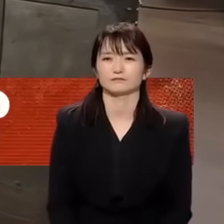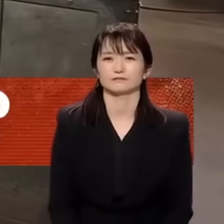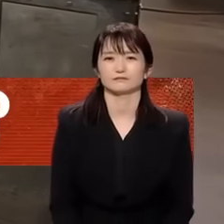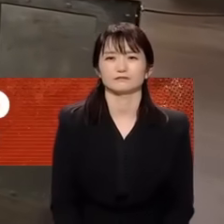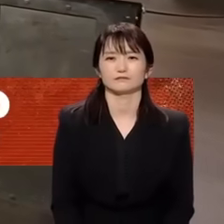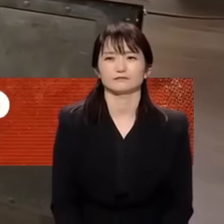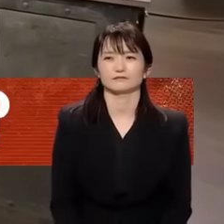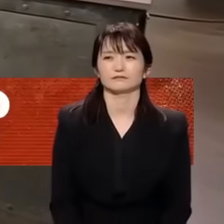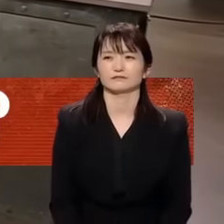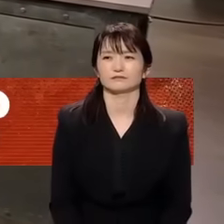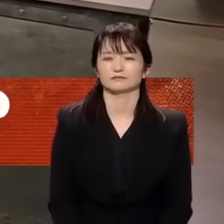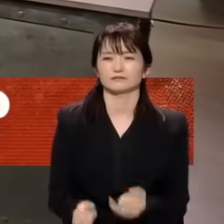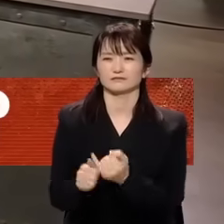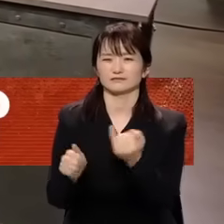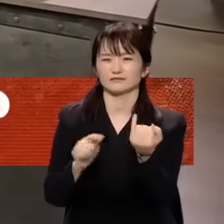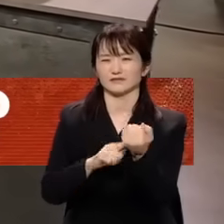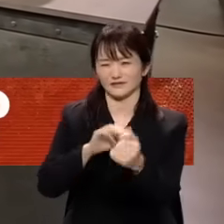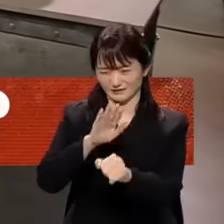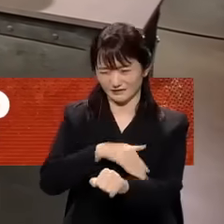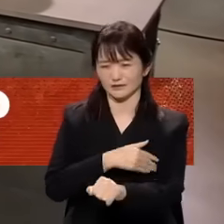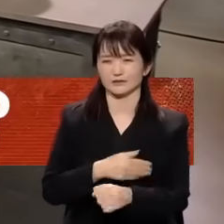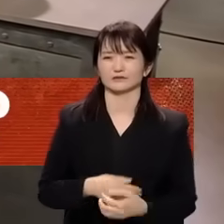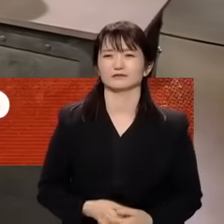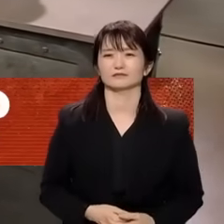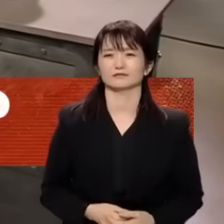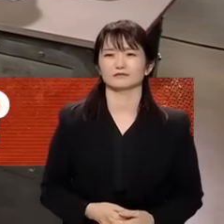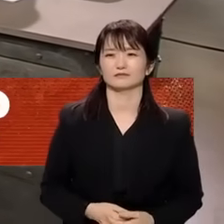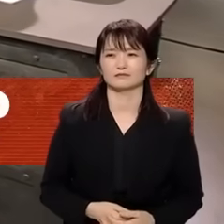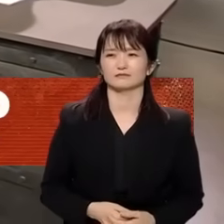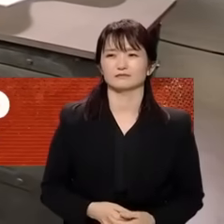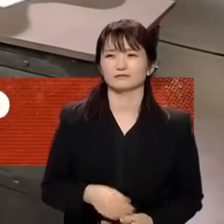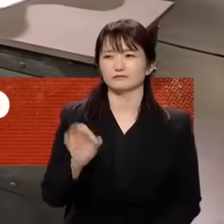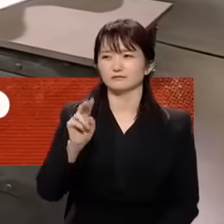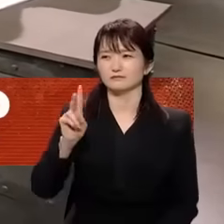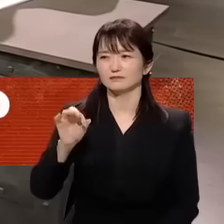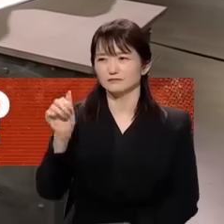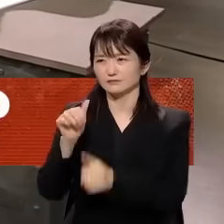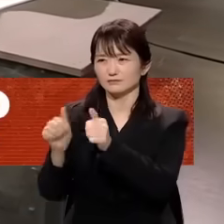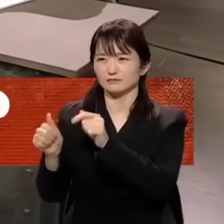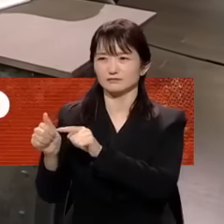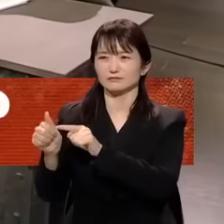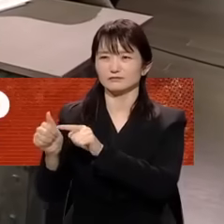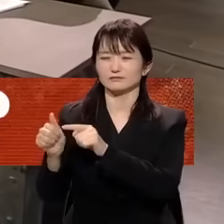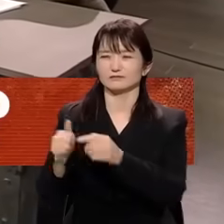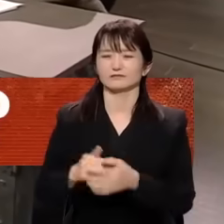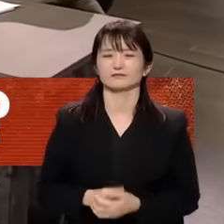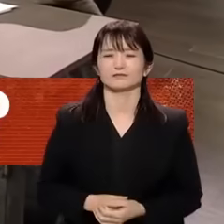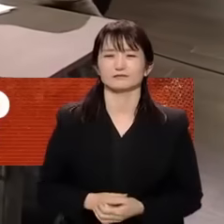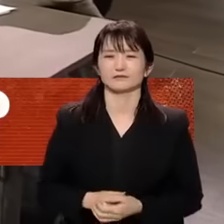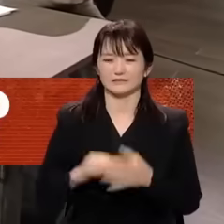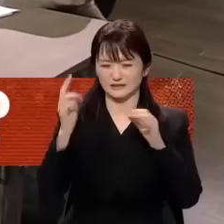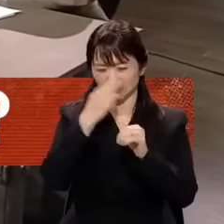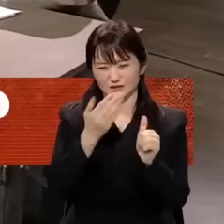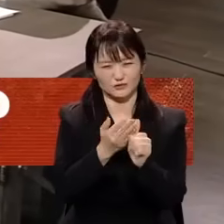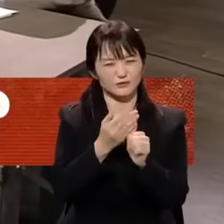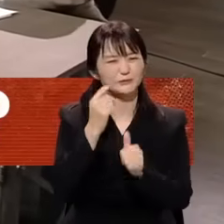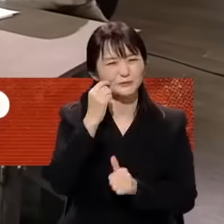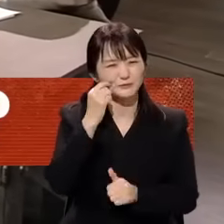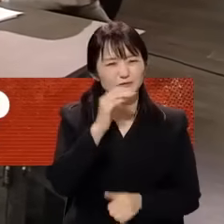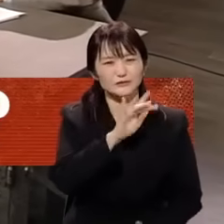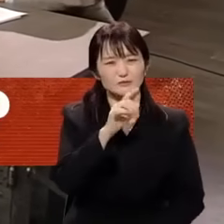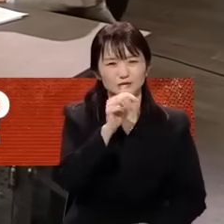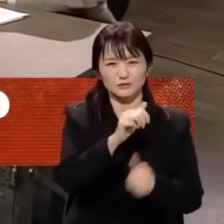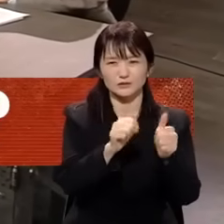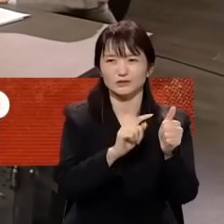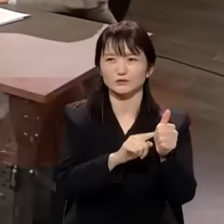뭐 볼 것도 없이 안 내보이 잘못했죠 아이 뭐 지금 양전 사님 혹시 그 저 애 안 키워봐서 그래요 형 형수님 생일일 잘지 애 안 키워 봤죠